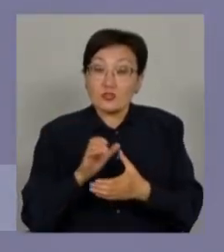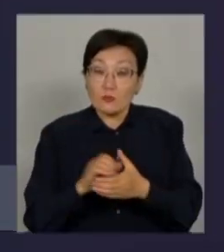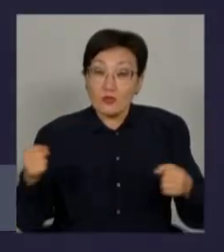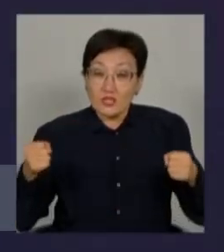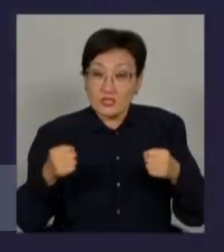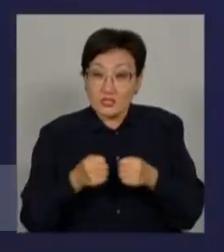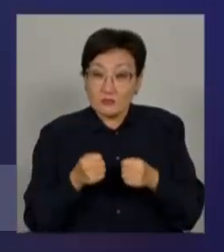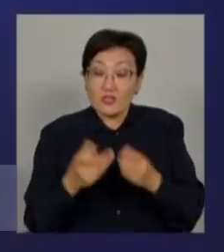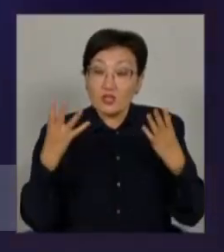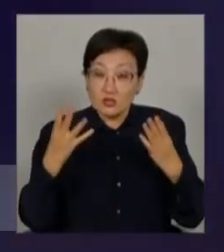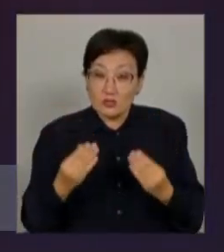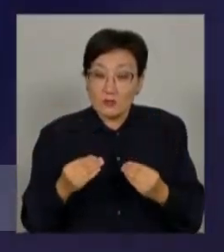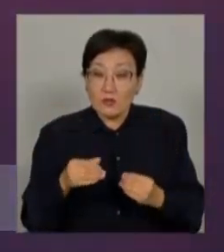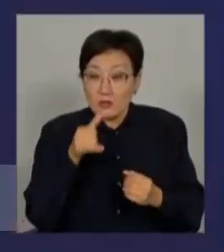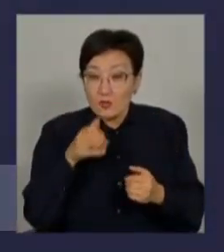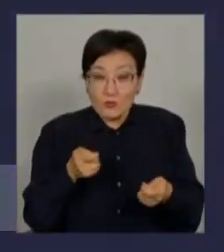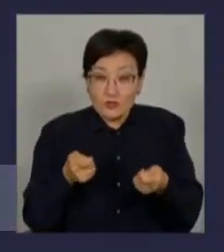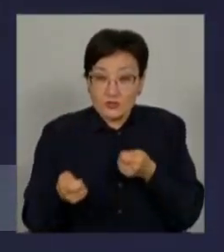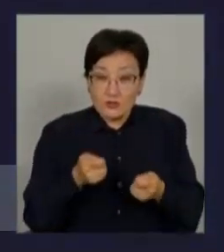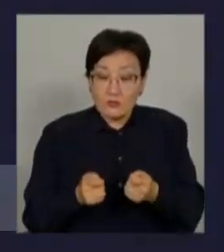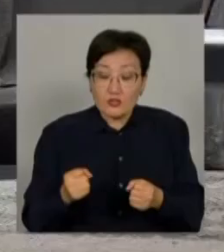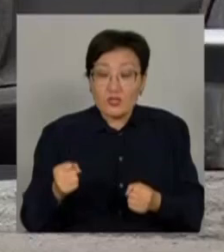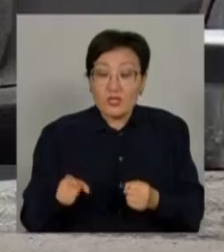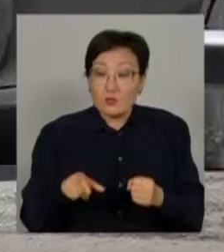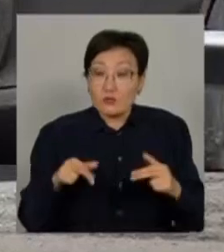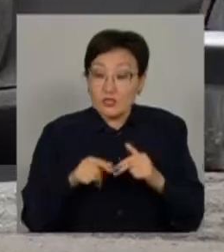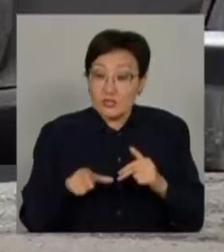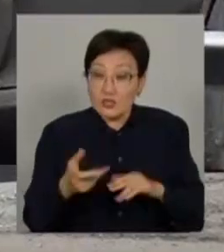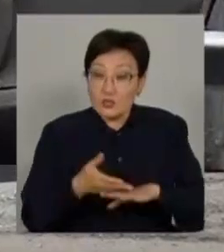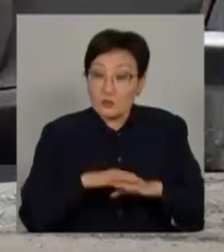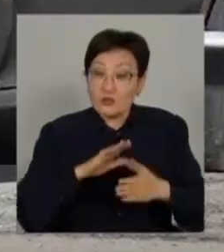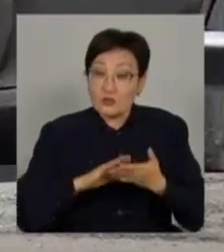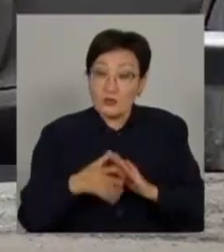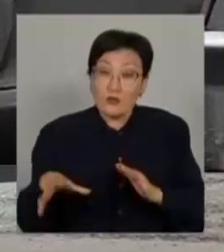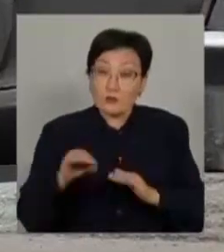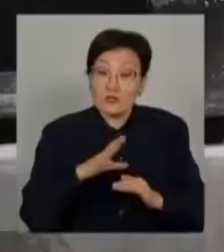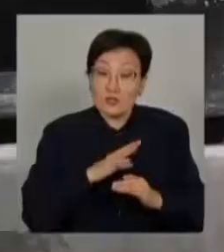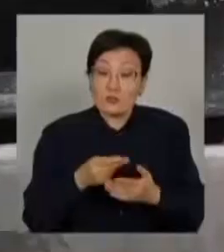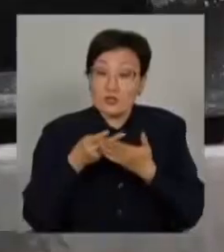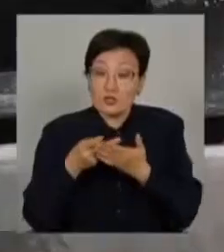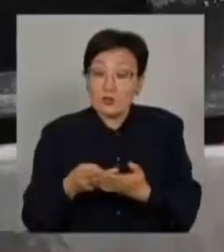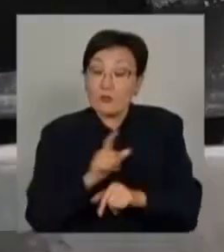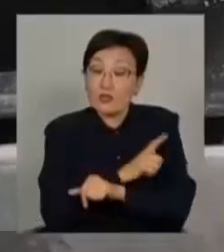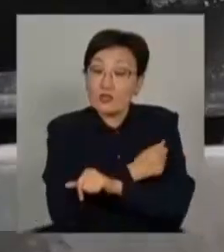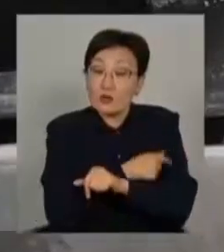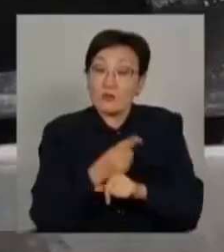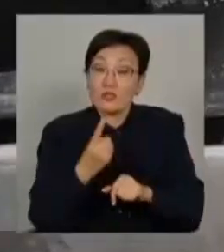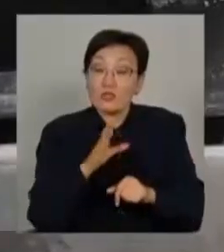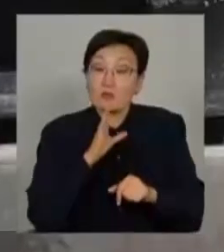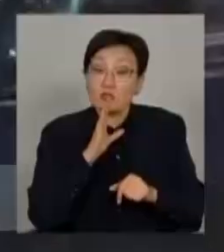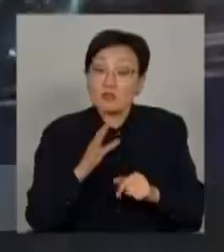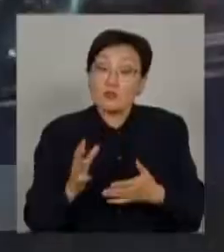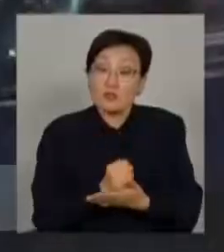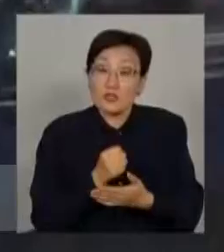среди бела дня. Подросток не справился с управлением и вылетел на тротуар. В тяжелом состоянии все они были доставлены в больницу. Еще одной